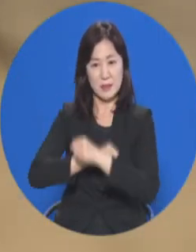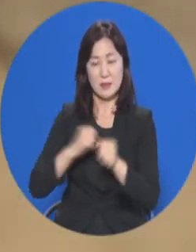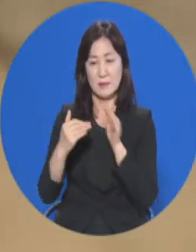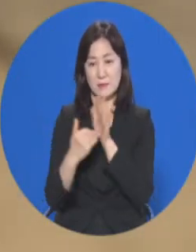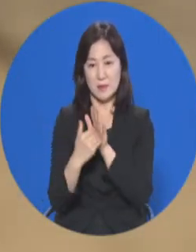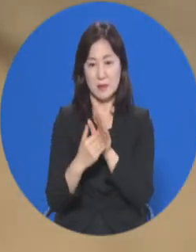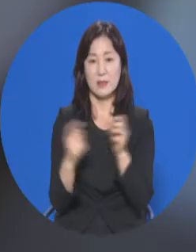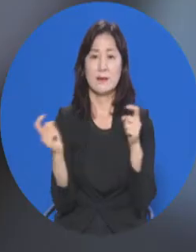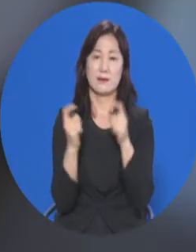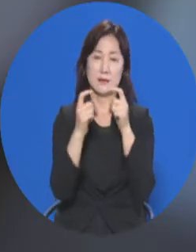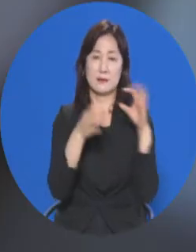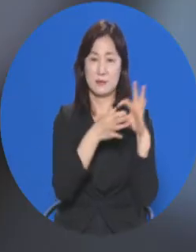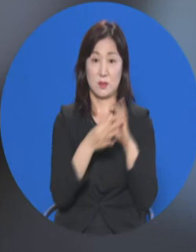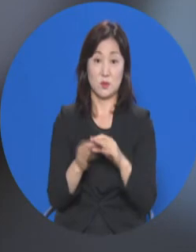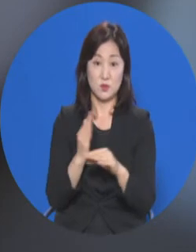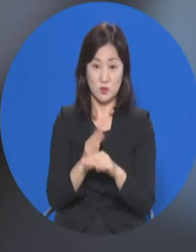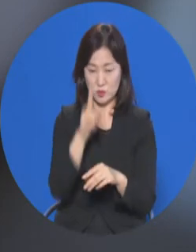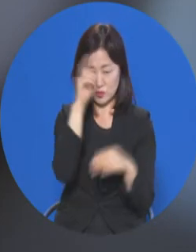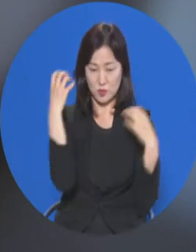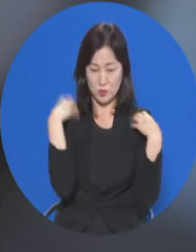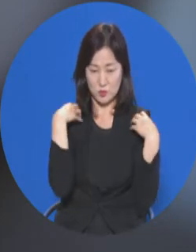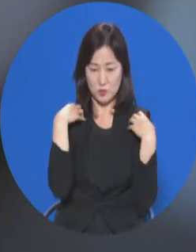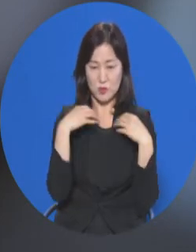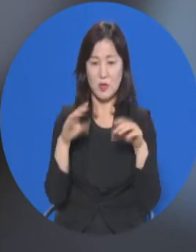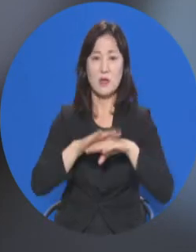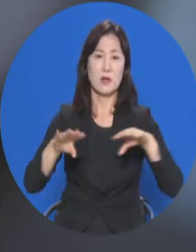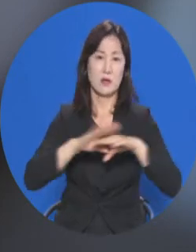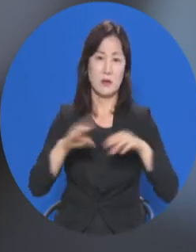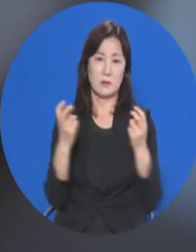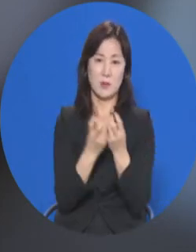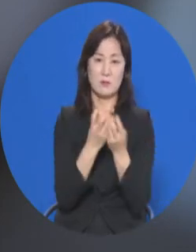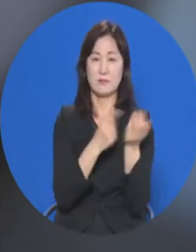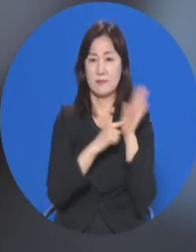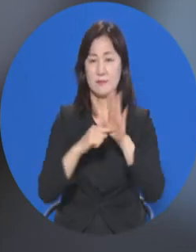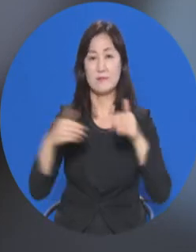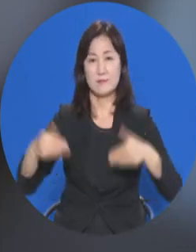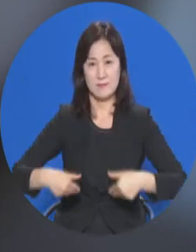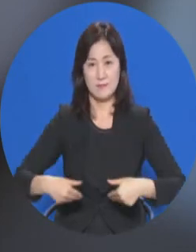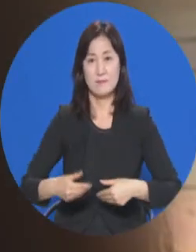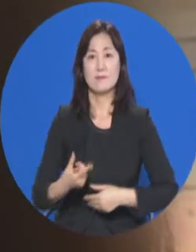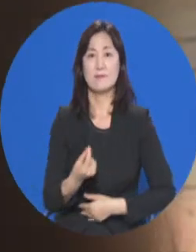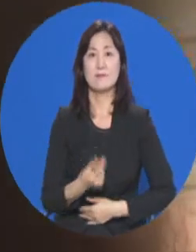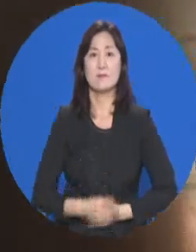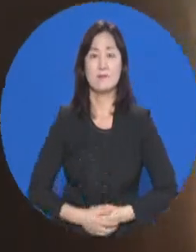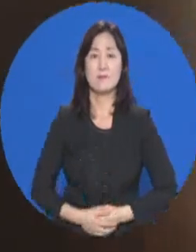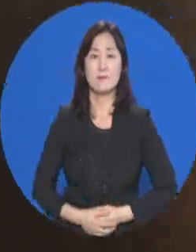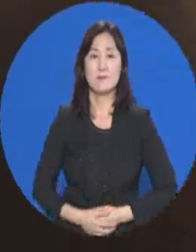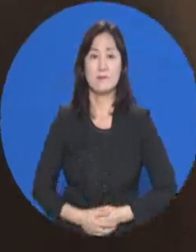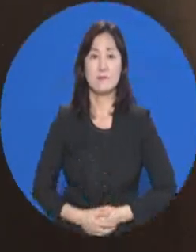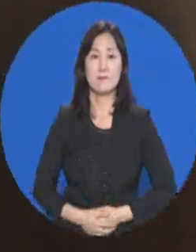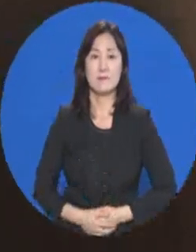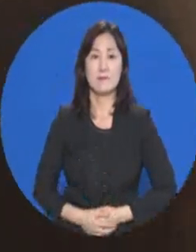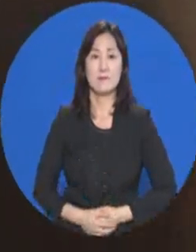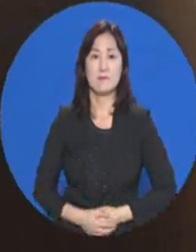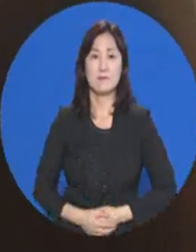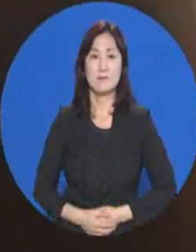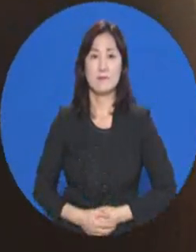않는 상황. 정부가 하루빨리 중재안을 내놓아야 한다는 목소리가 높아지고 있습니다. MBC 뉴스 조희원입니다.